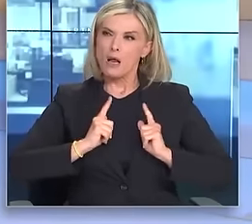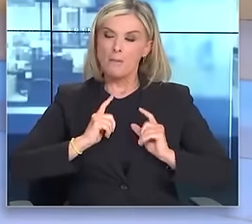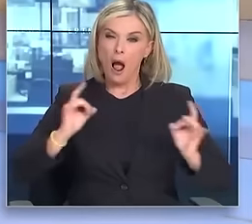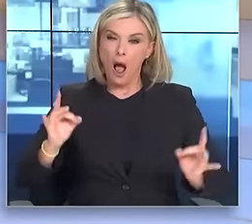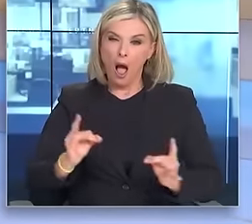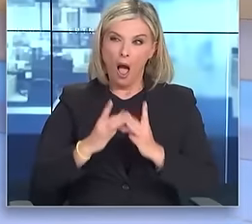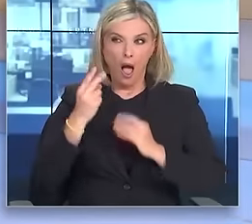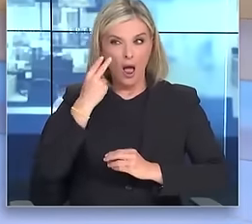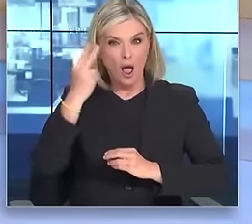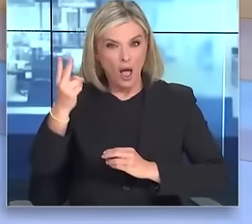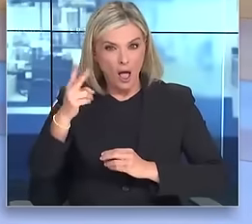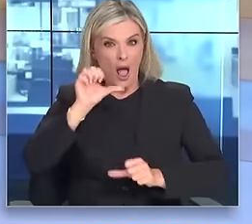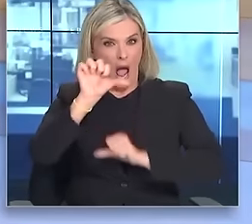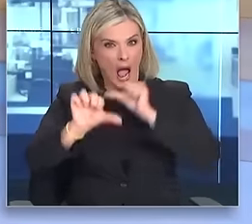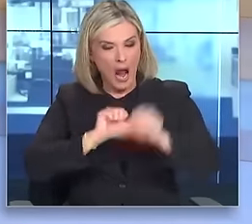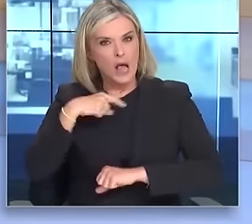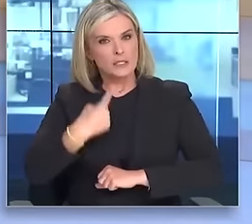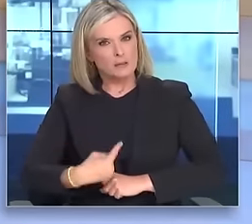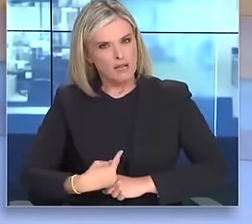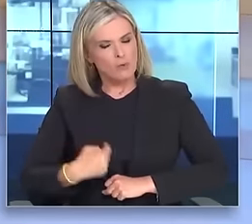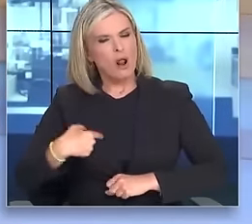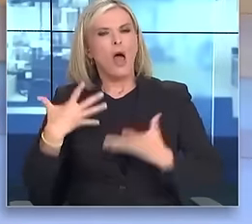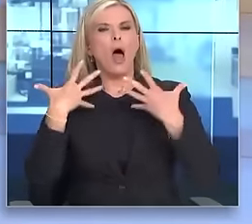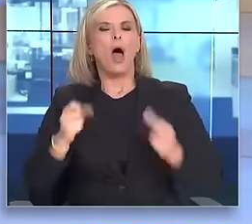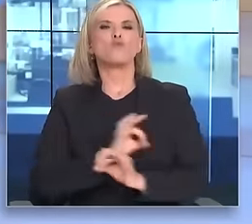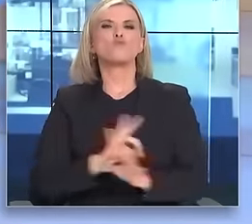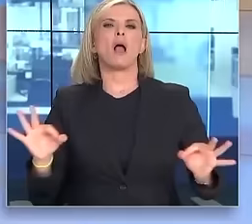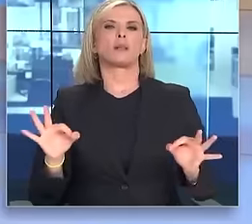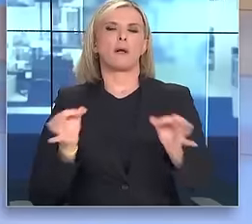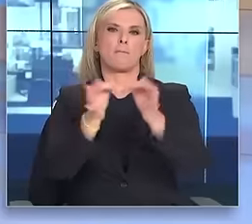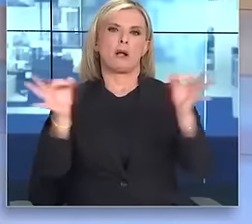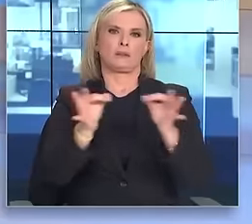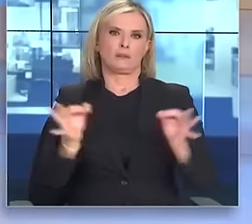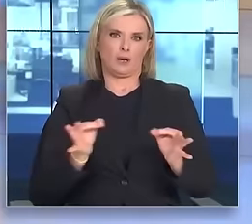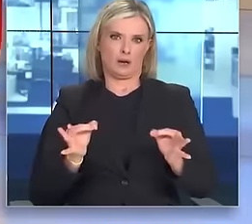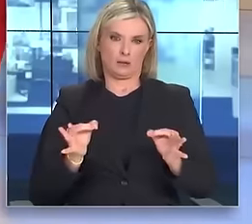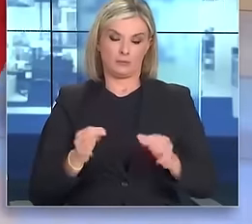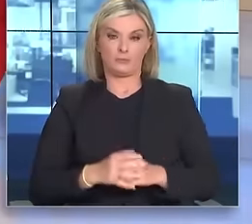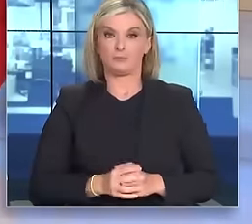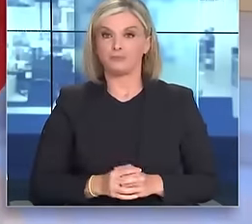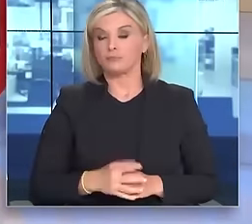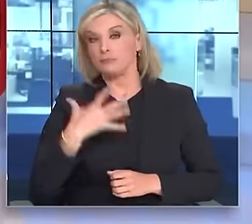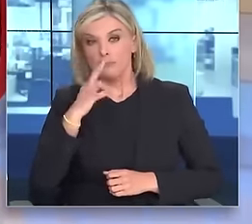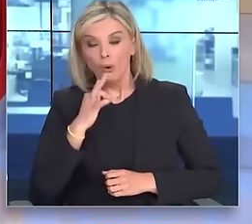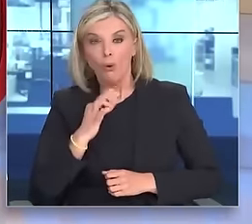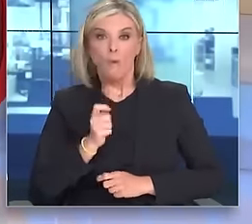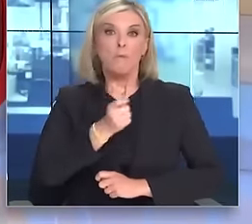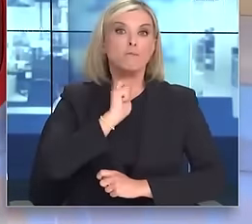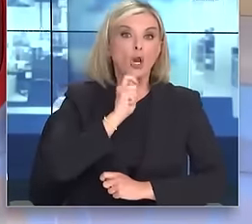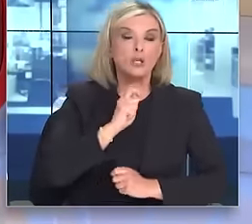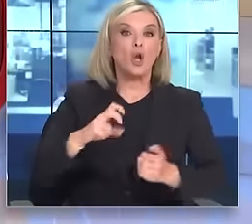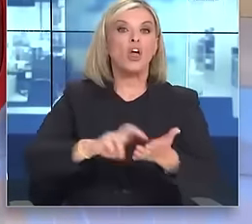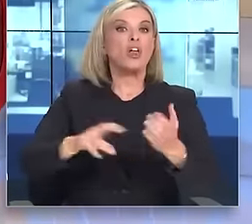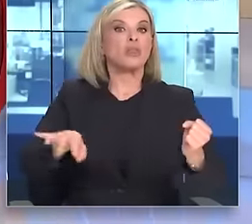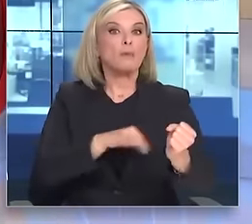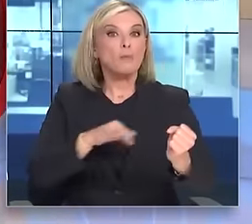όπως ενδεχομένως κάποιοι περίμεναν. Και θεωρώ αδιανόητο στα όρια του πολιτικού και διπλωματικού παραλογισμού να έρχεται τώρα ο